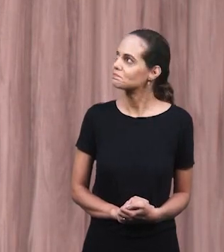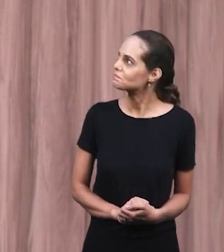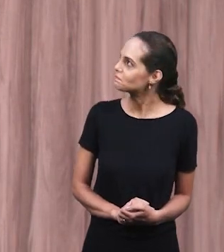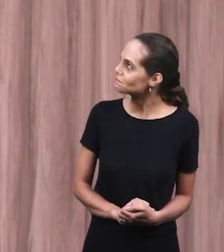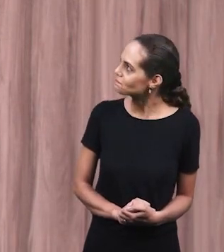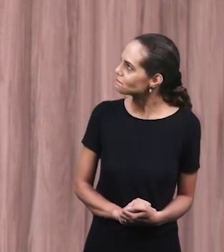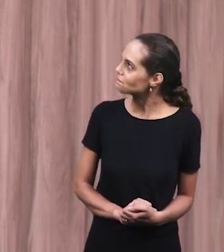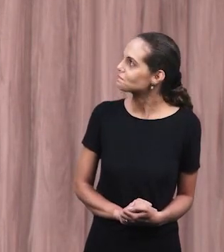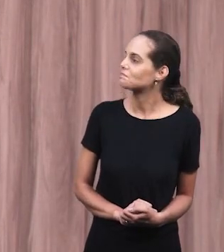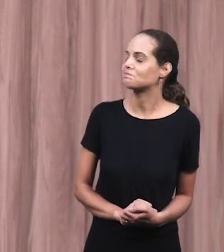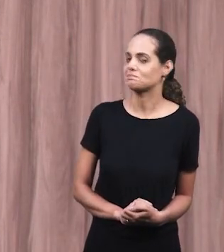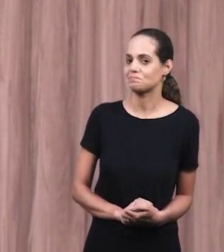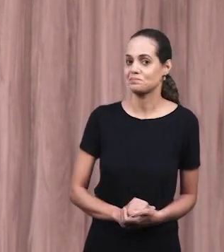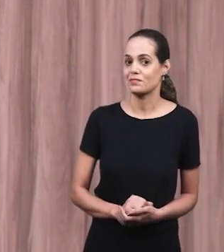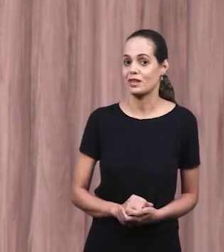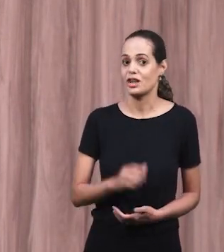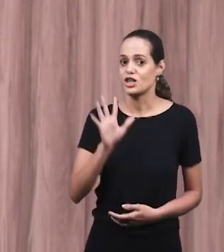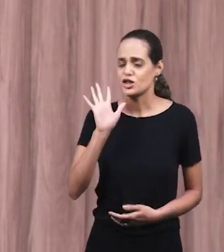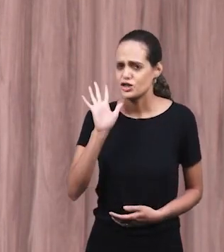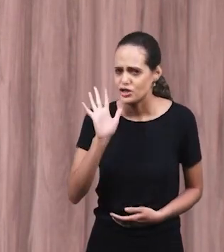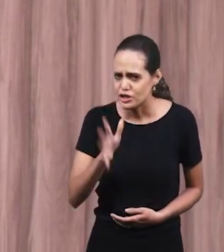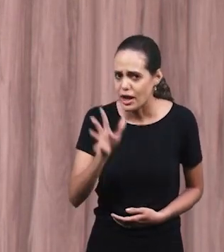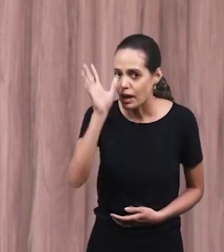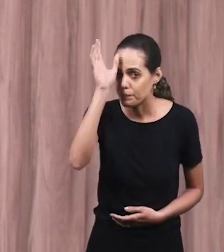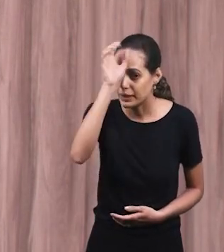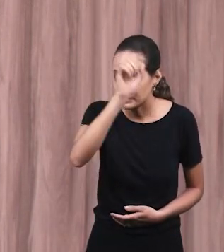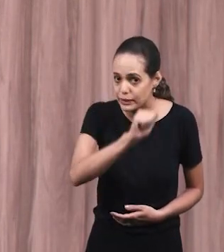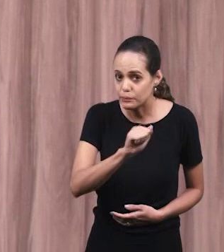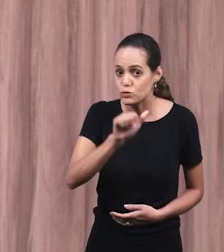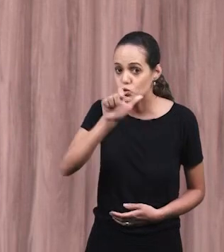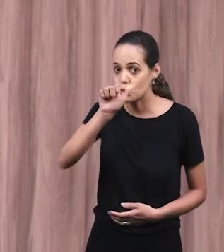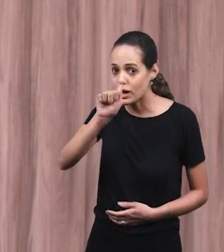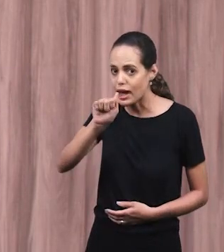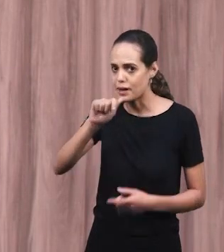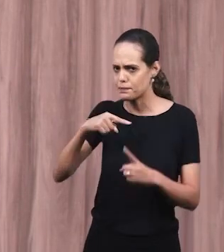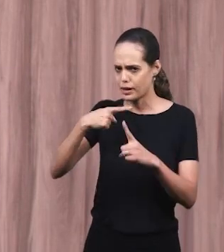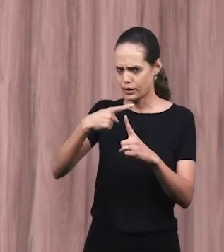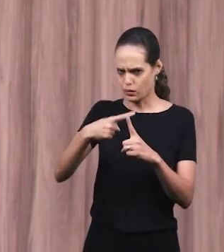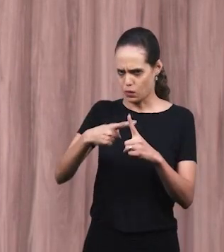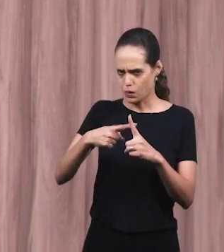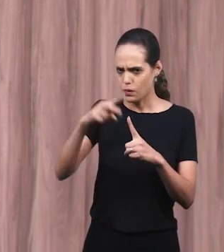Nous avons déjà appris le La majeur, juste pour rappeler.